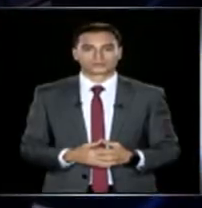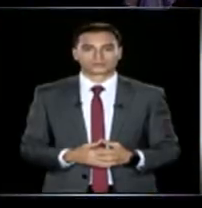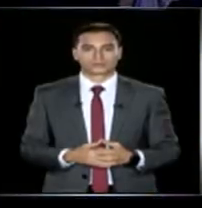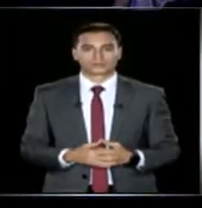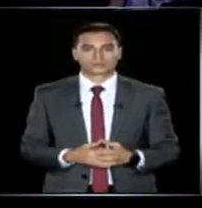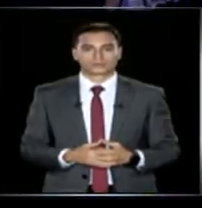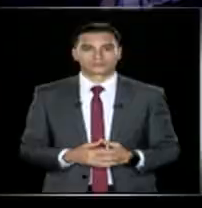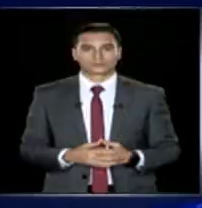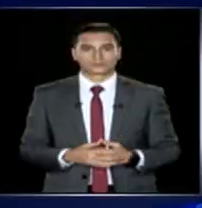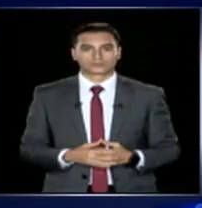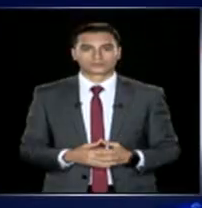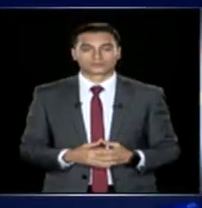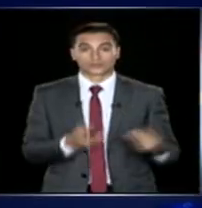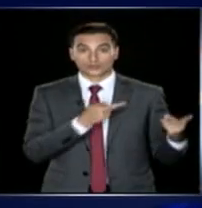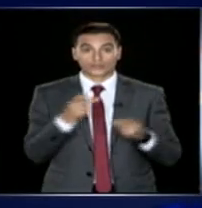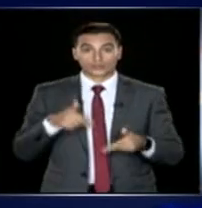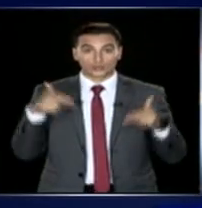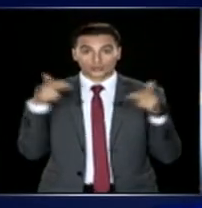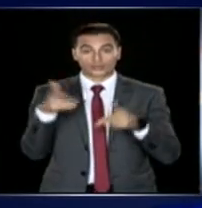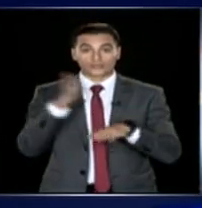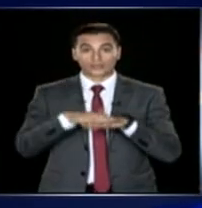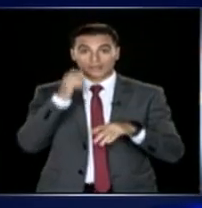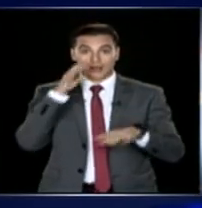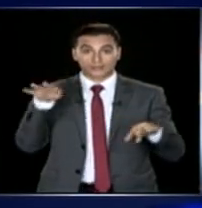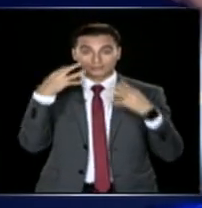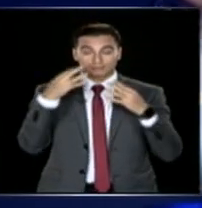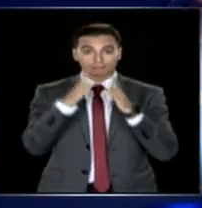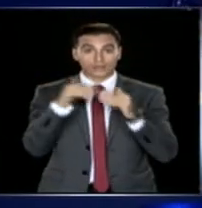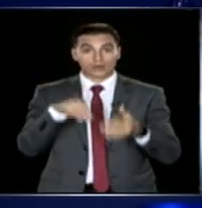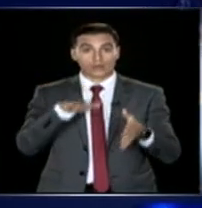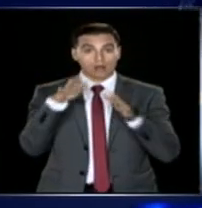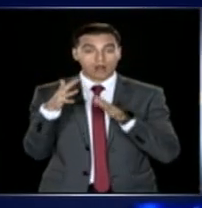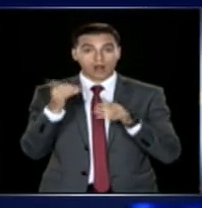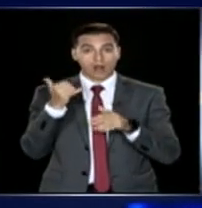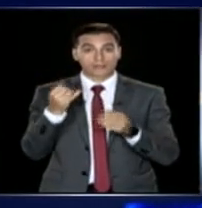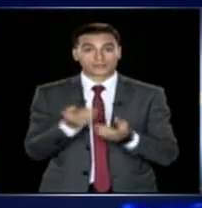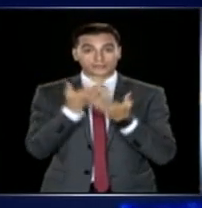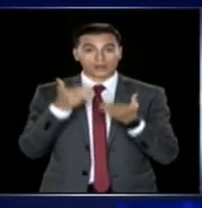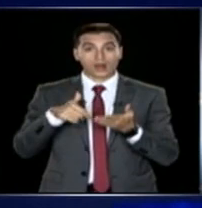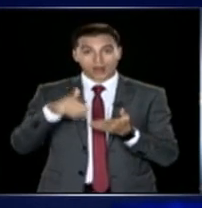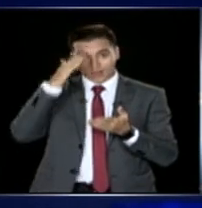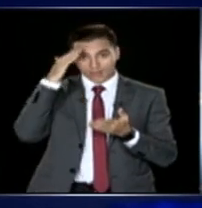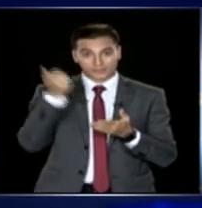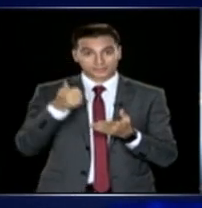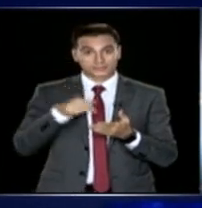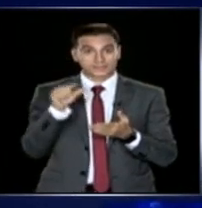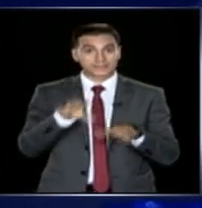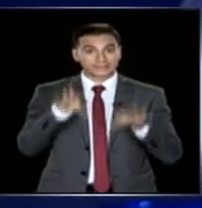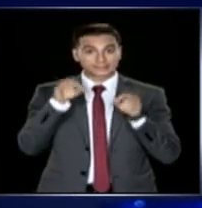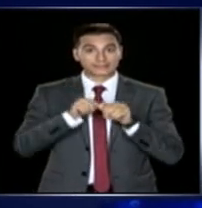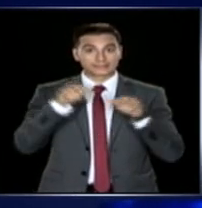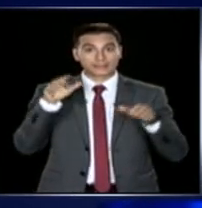يوسف. ضيفنا في الاستوديو ومشاهدينا الكرام في مصر والعالم العربي، أهلا ومرحبا بكم وحلقة